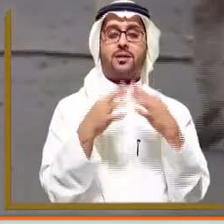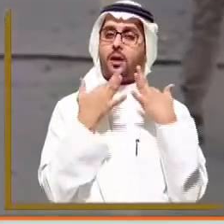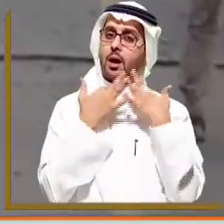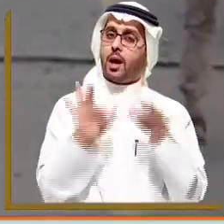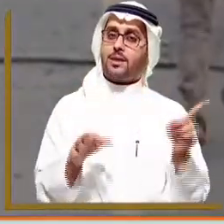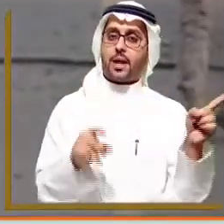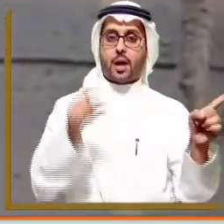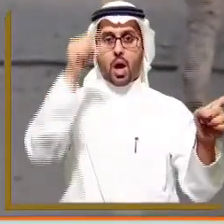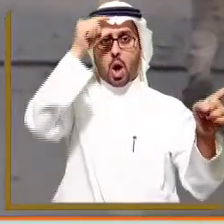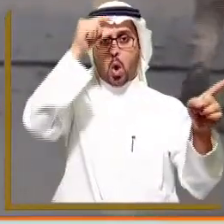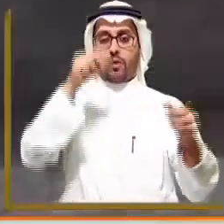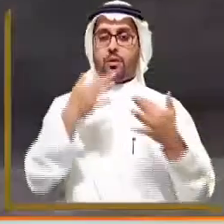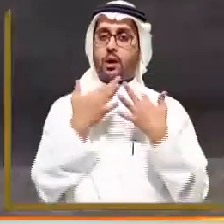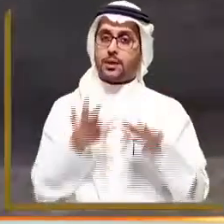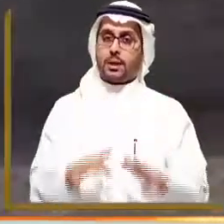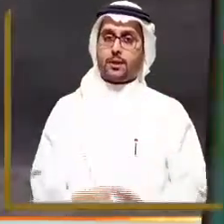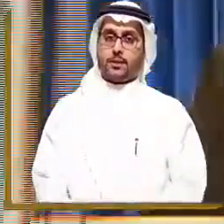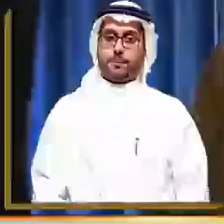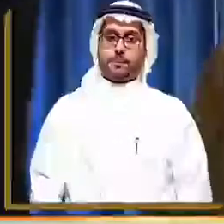في مناطق الطوير.